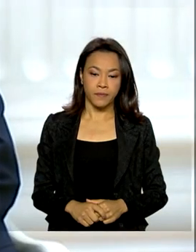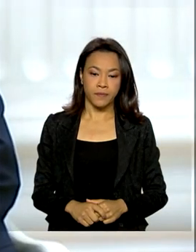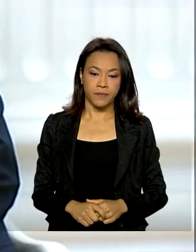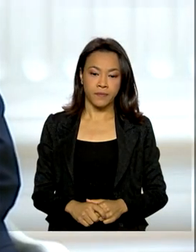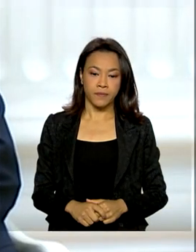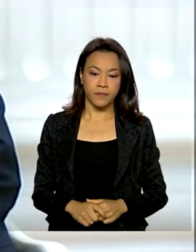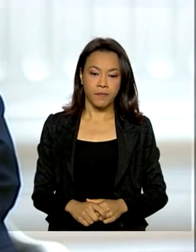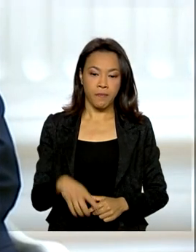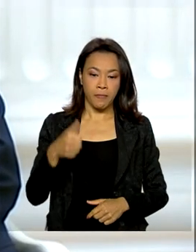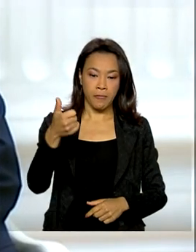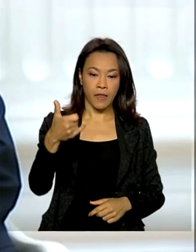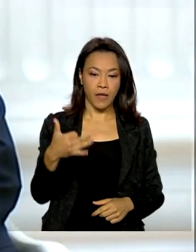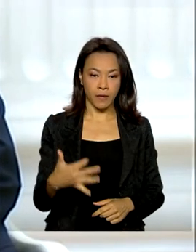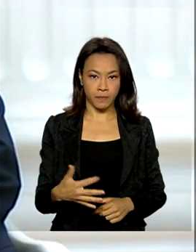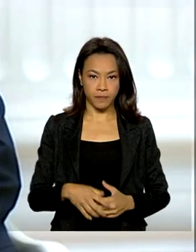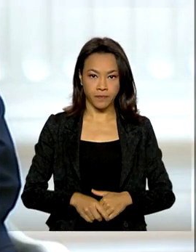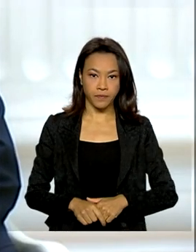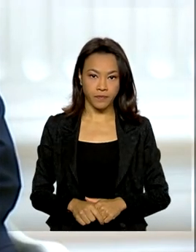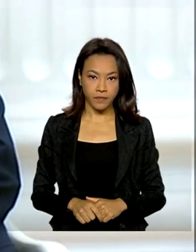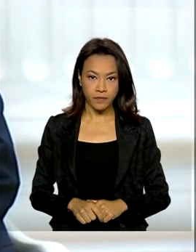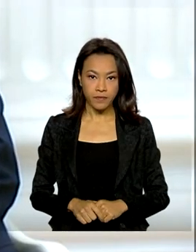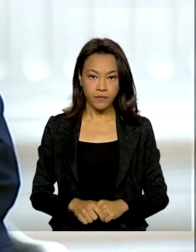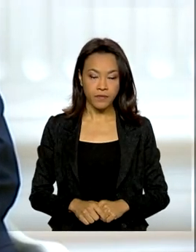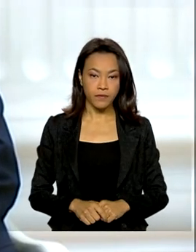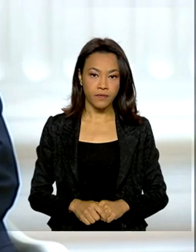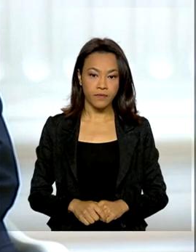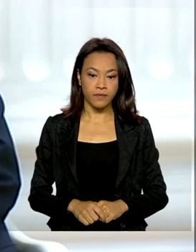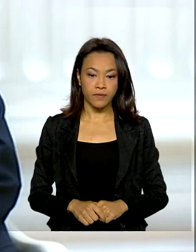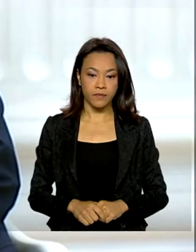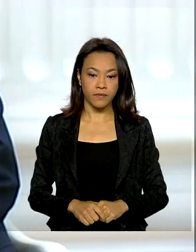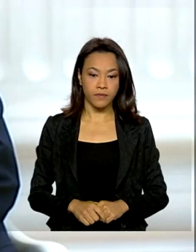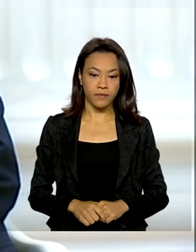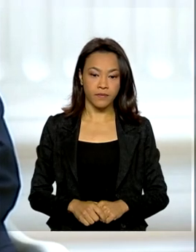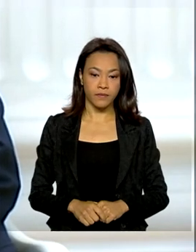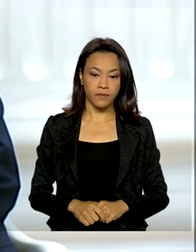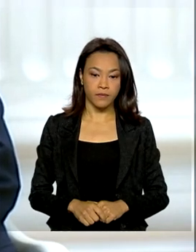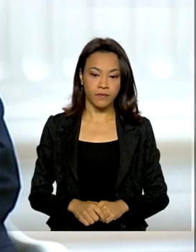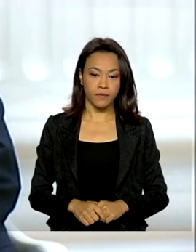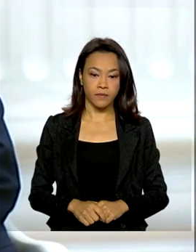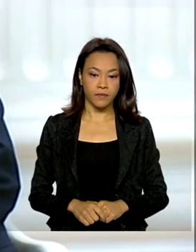По вашему указанию, в Москве побывали ведущие министры вашего правительства.